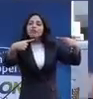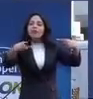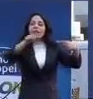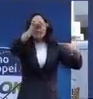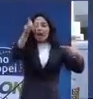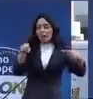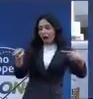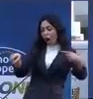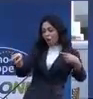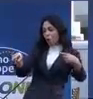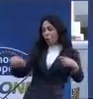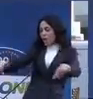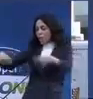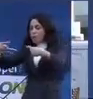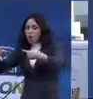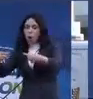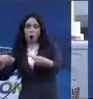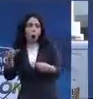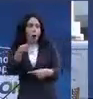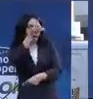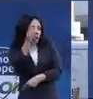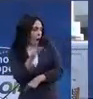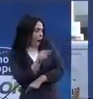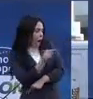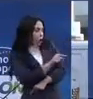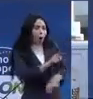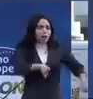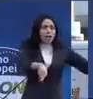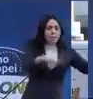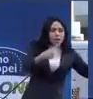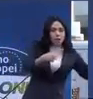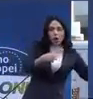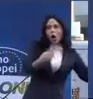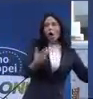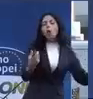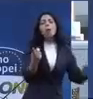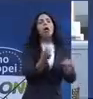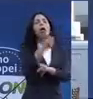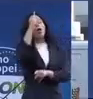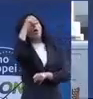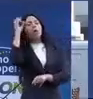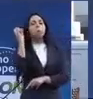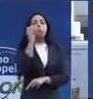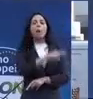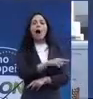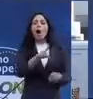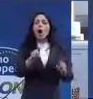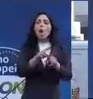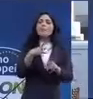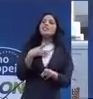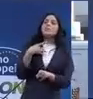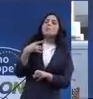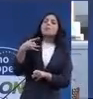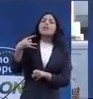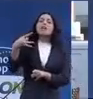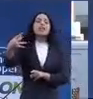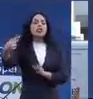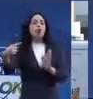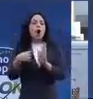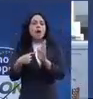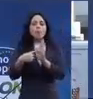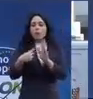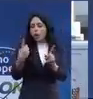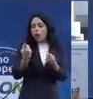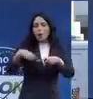vostra destra l'italiano alla vostra sinistra scordandosi di quello spirito repubblicano a cui noi ci